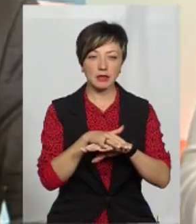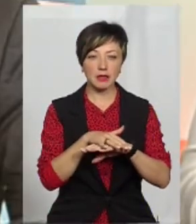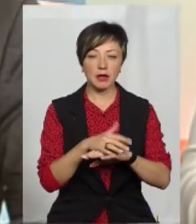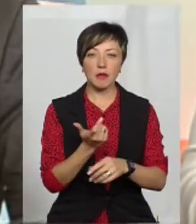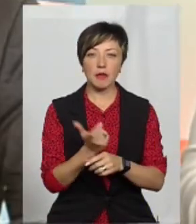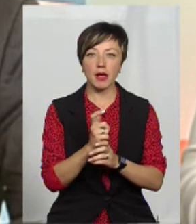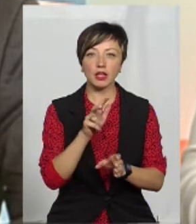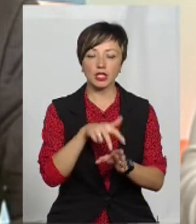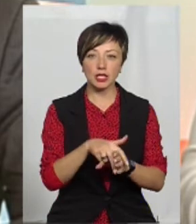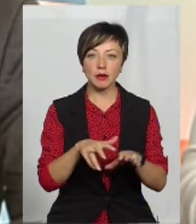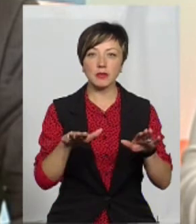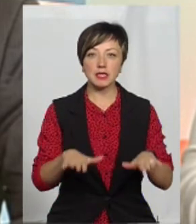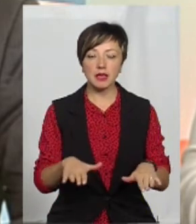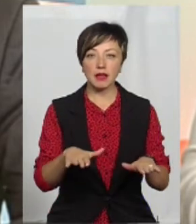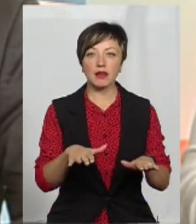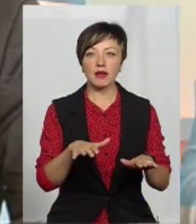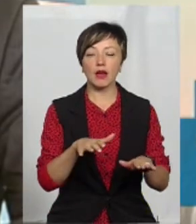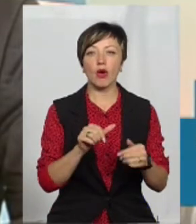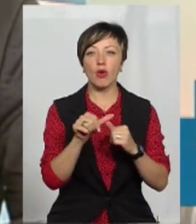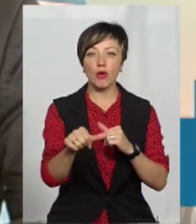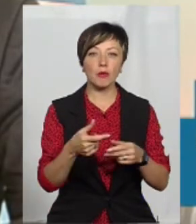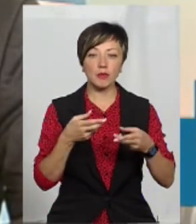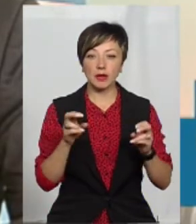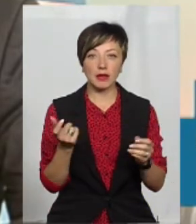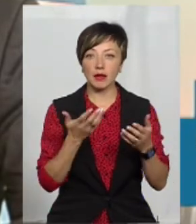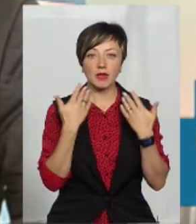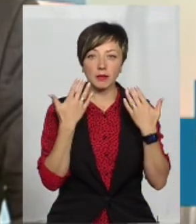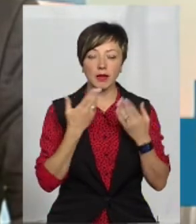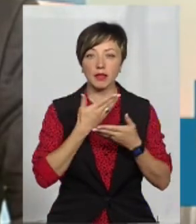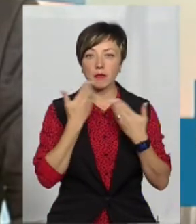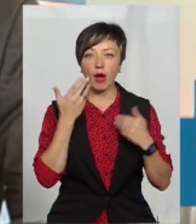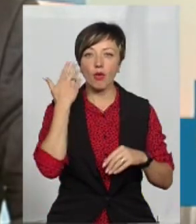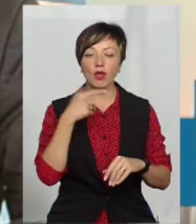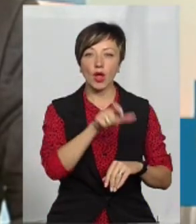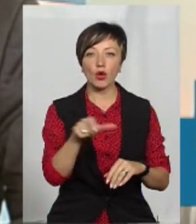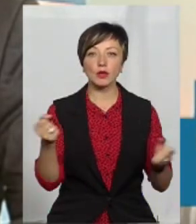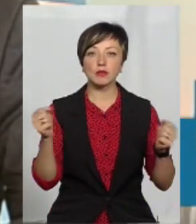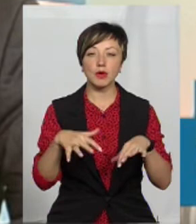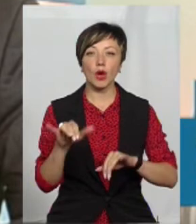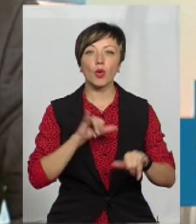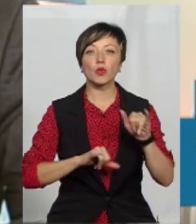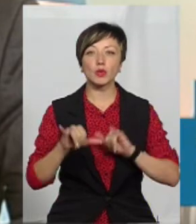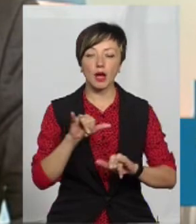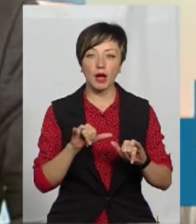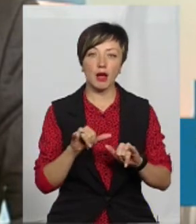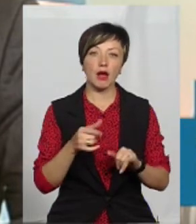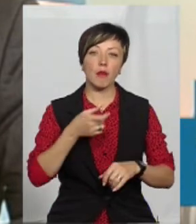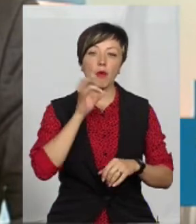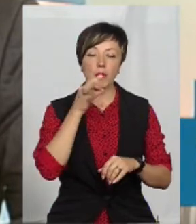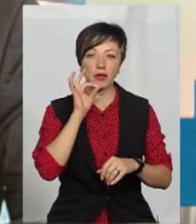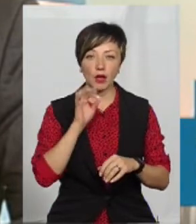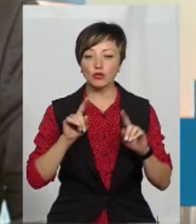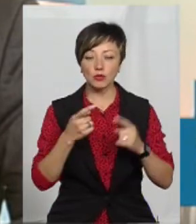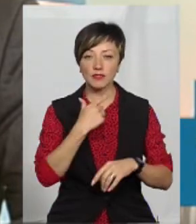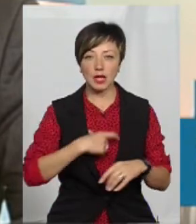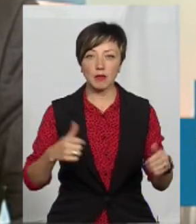А місця віддихати, крім гори, більше ніде немає. Тобто, коли люди збираються, вони куди йдуть? На гору попити кави. Чому не